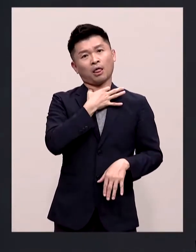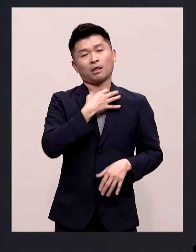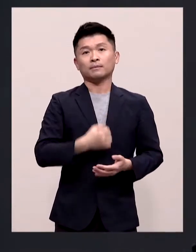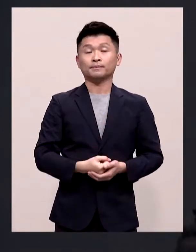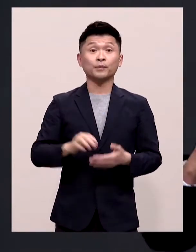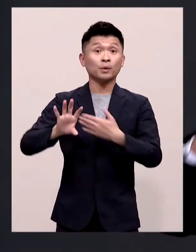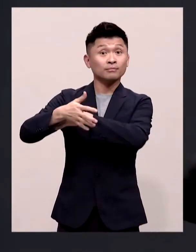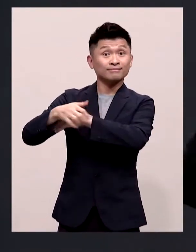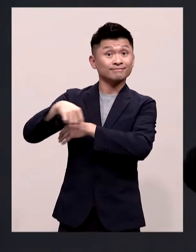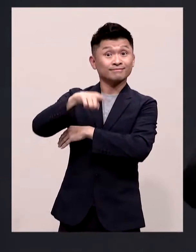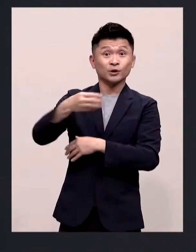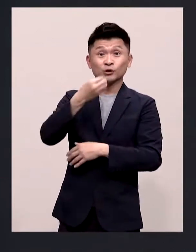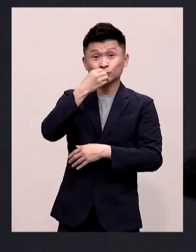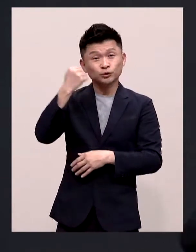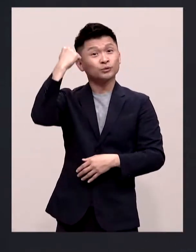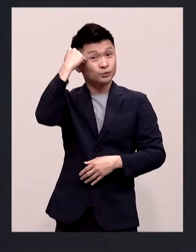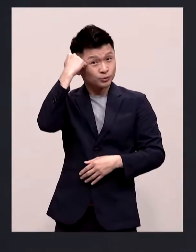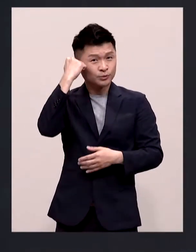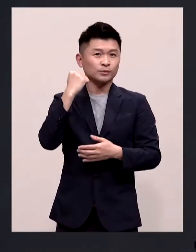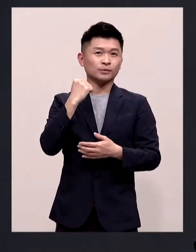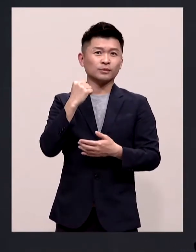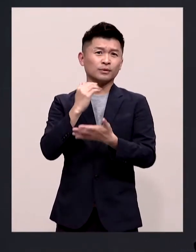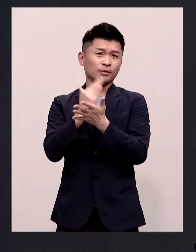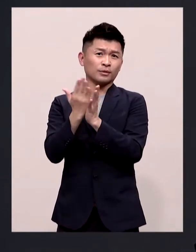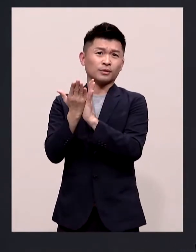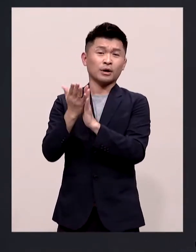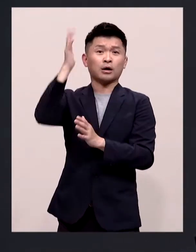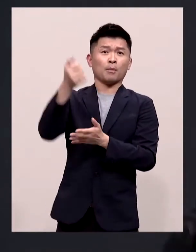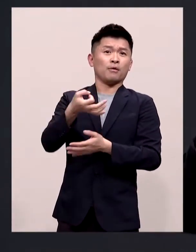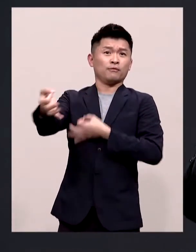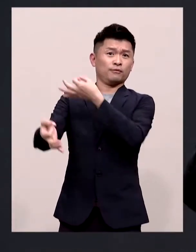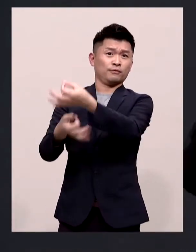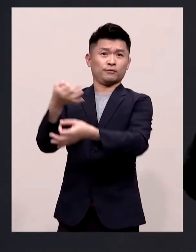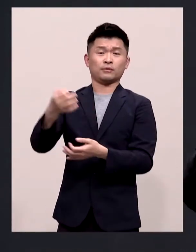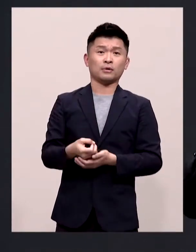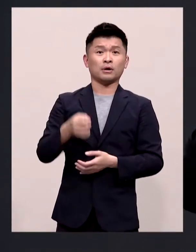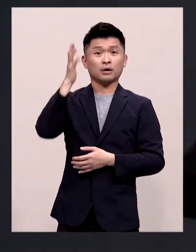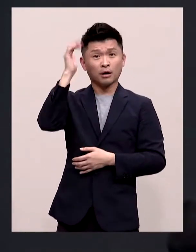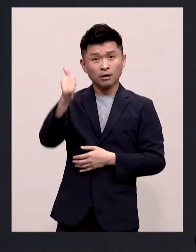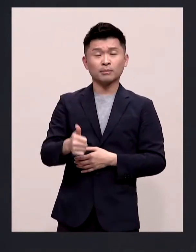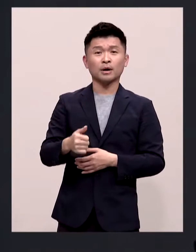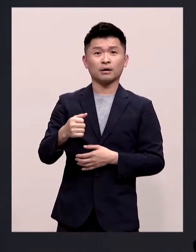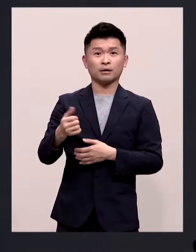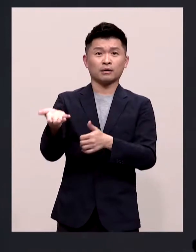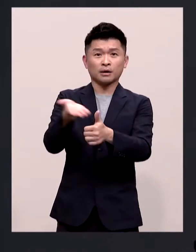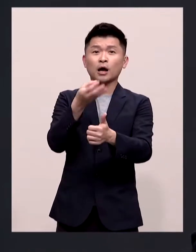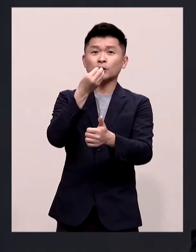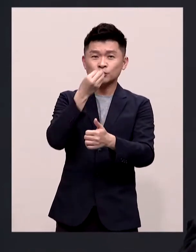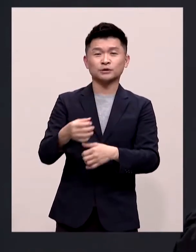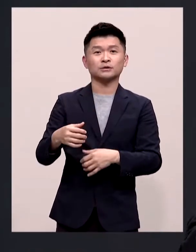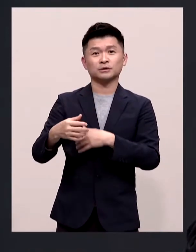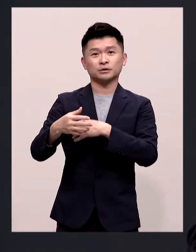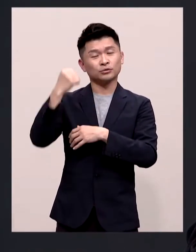這個外樓 外樓吃的 都老闆開吃老闆 睡老闆 吃老闆這種